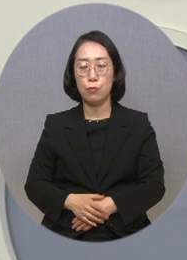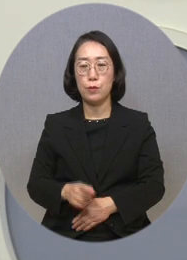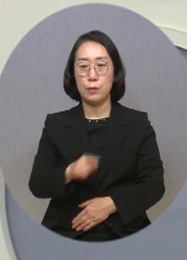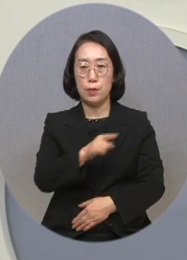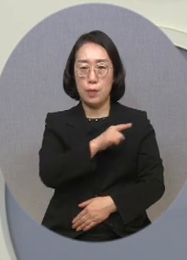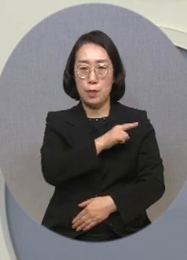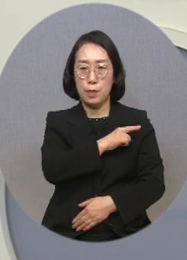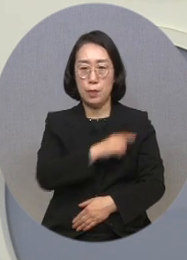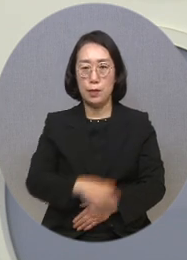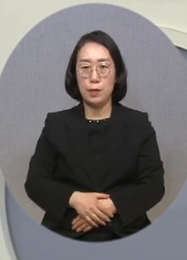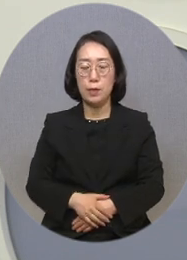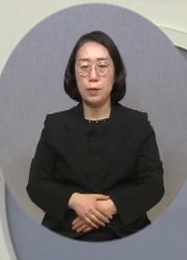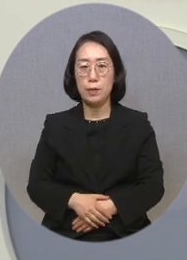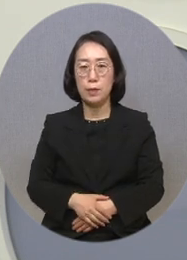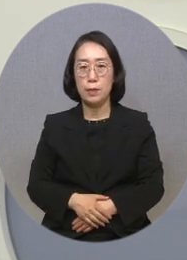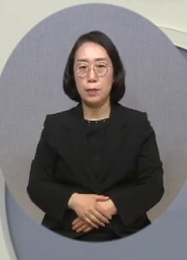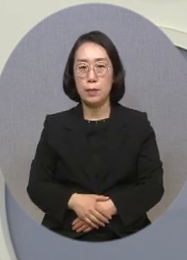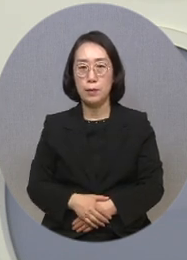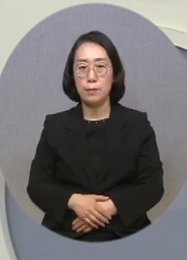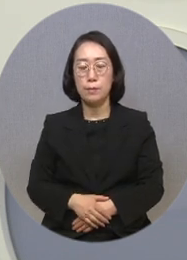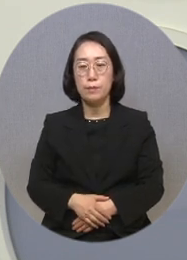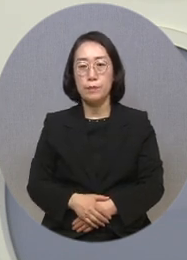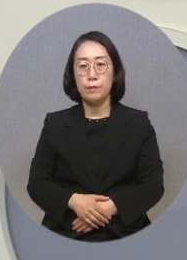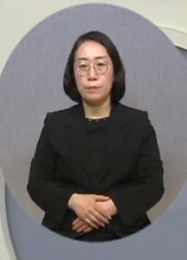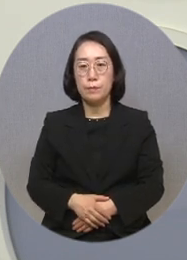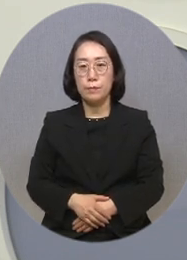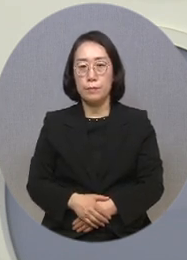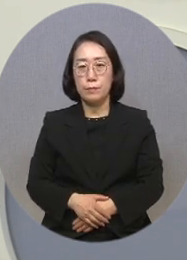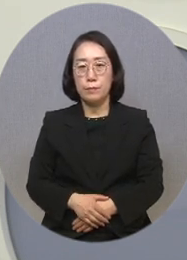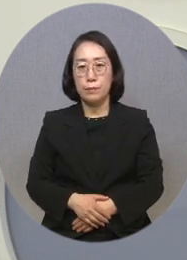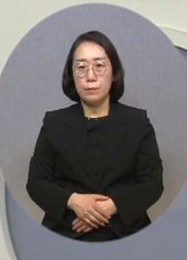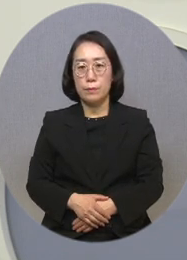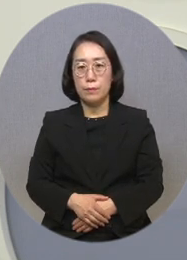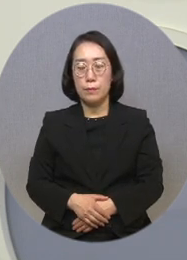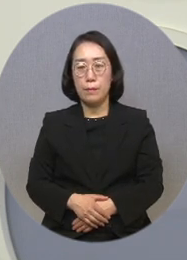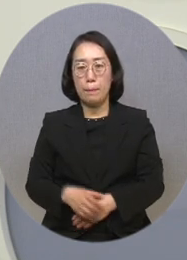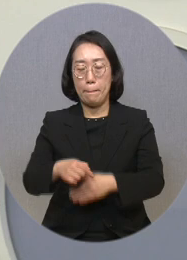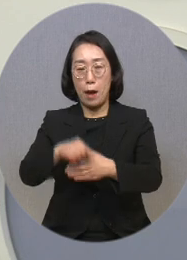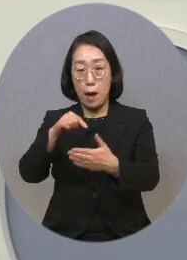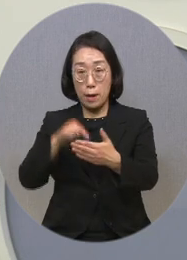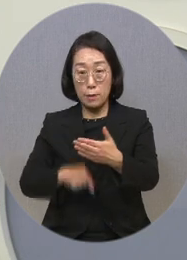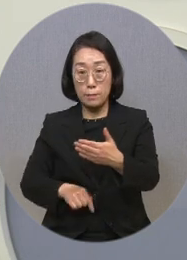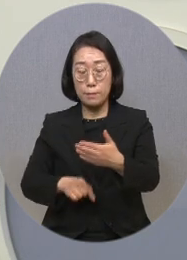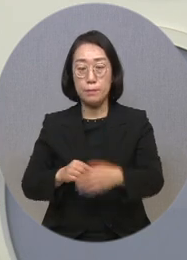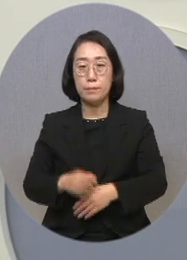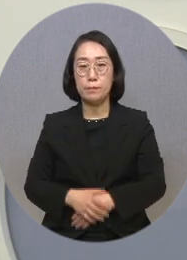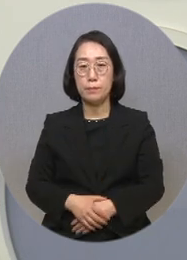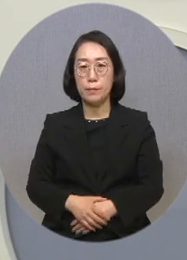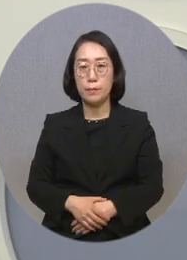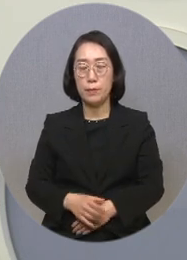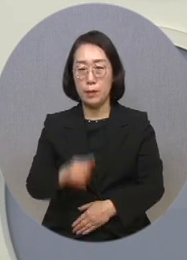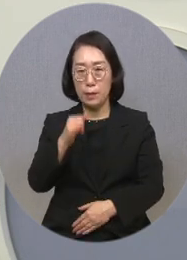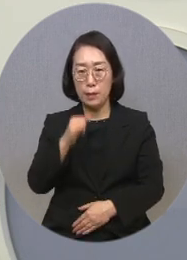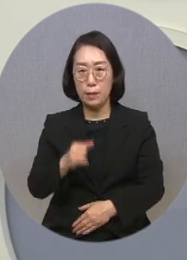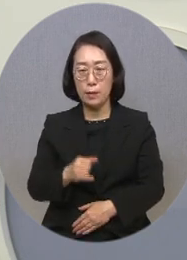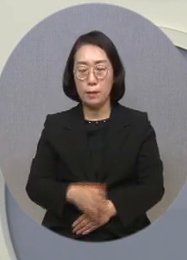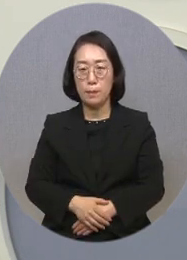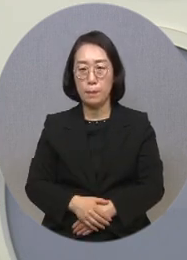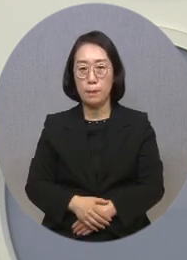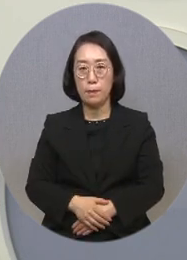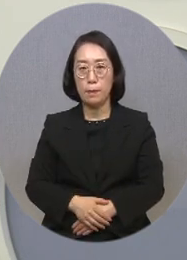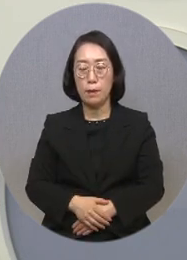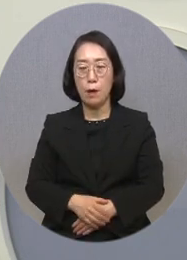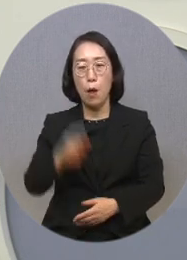그 민족이 우리 국민이 그 정말 가슴에 포온으로 안고 있는 그 남북 평화를